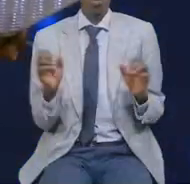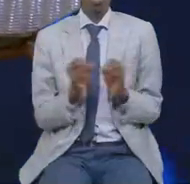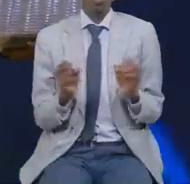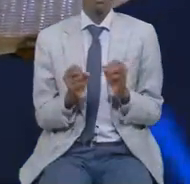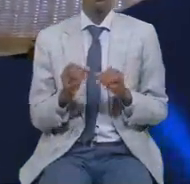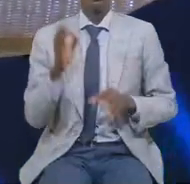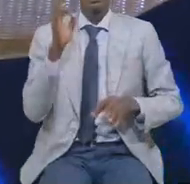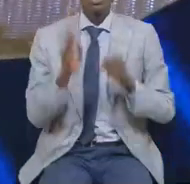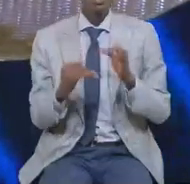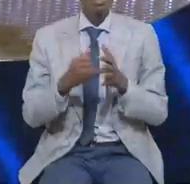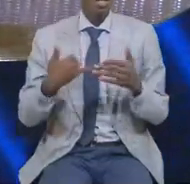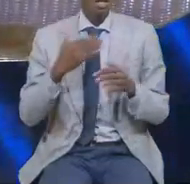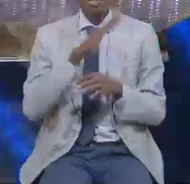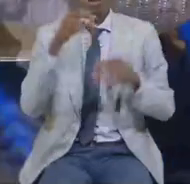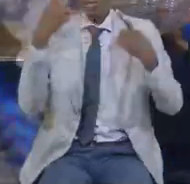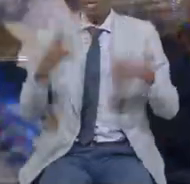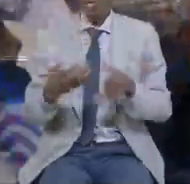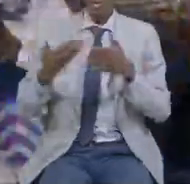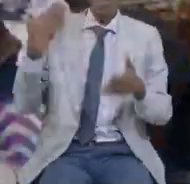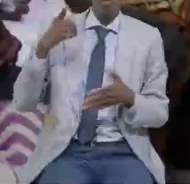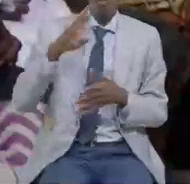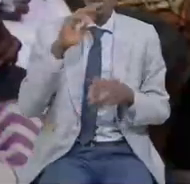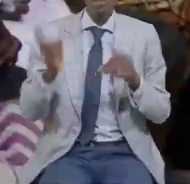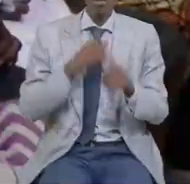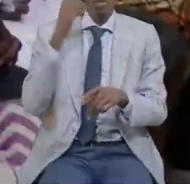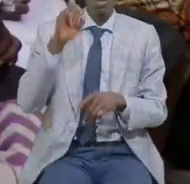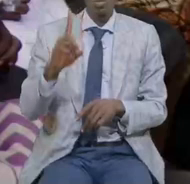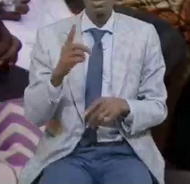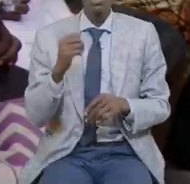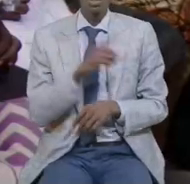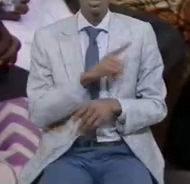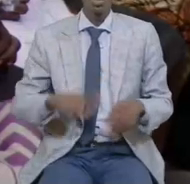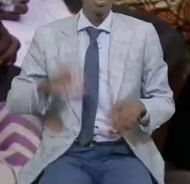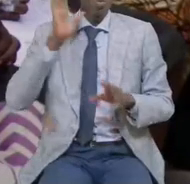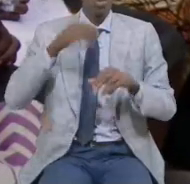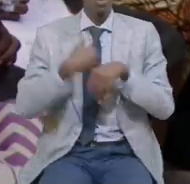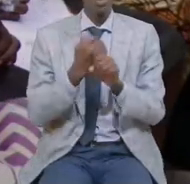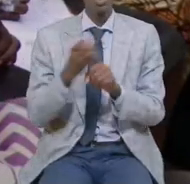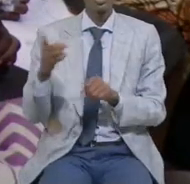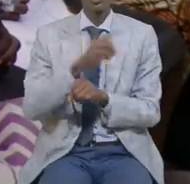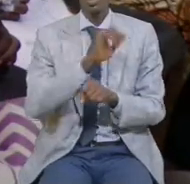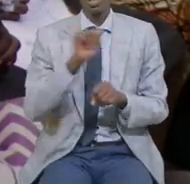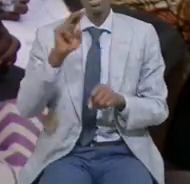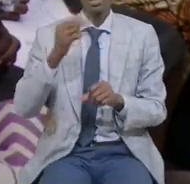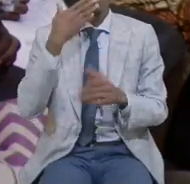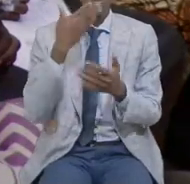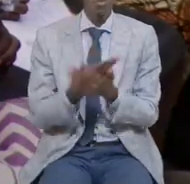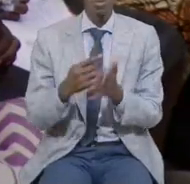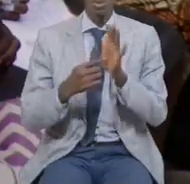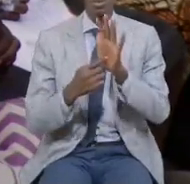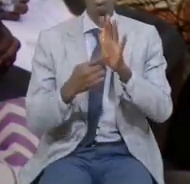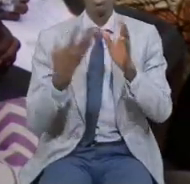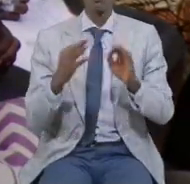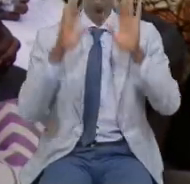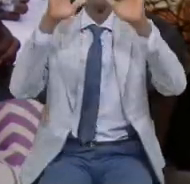à personne et c'est toi la première personne, Dieu fera de toi un exemple de la manifestation de miracles. Et